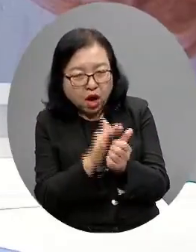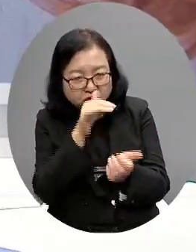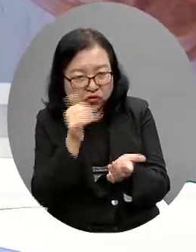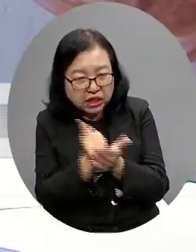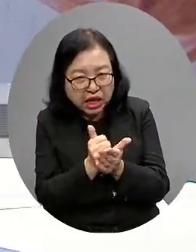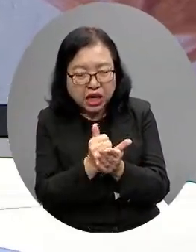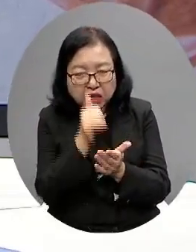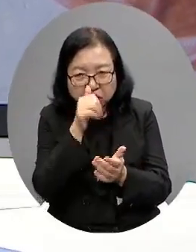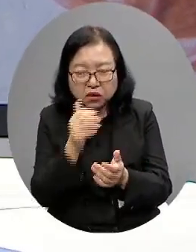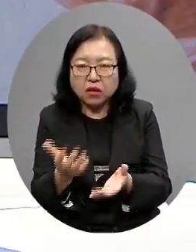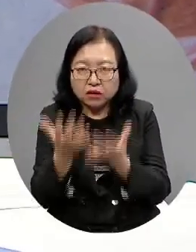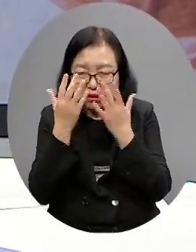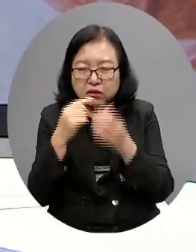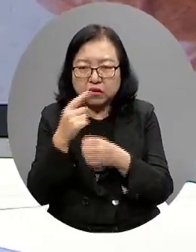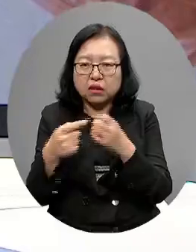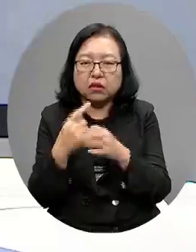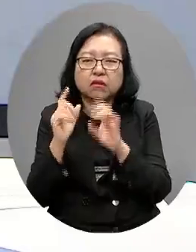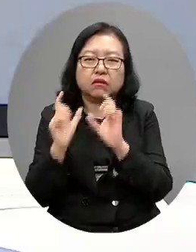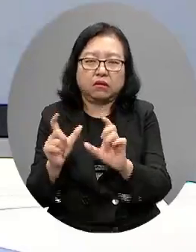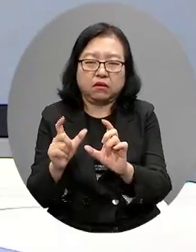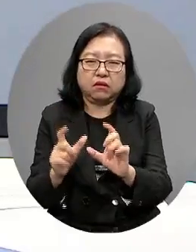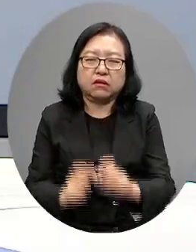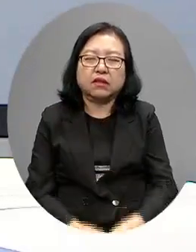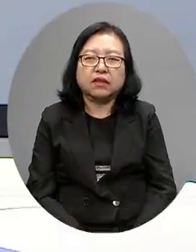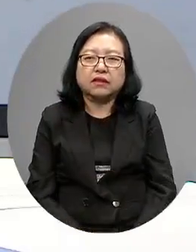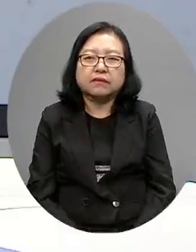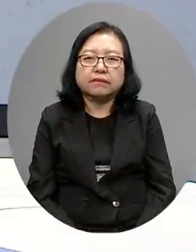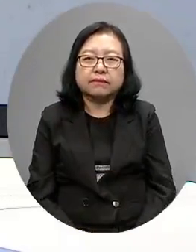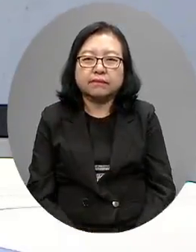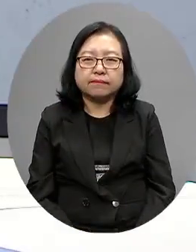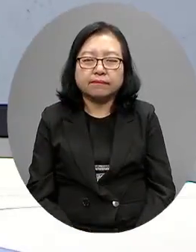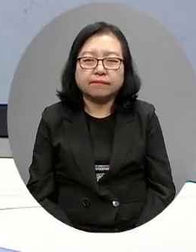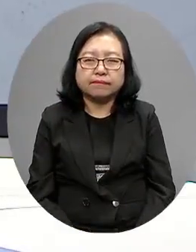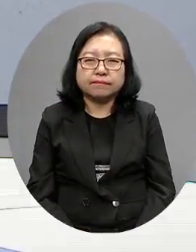실을 선고했습니다 이원 기자가 보도합니다